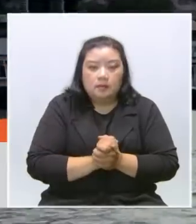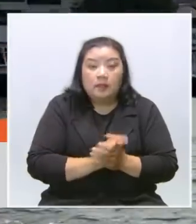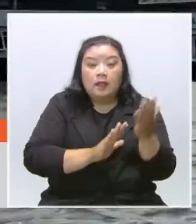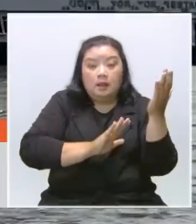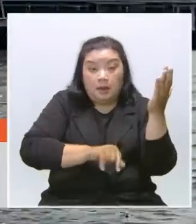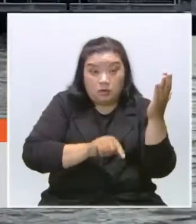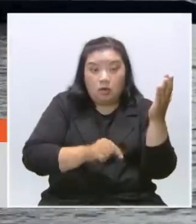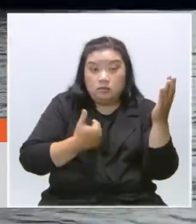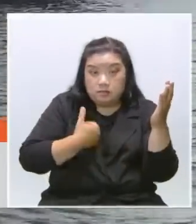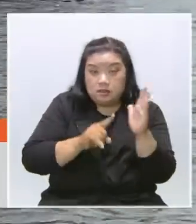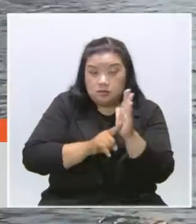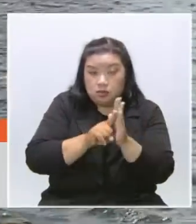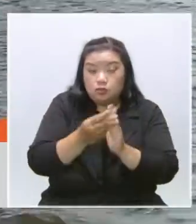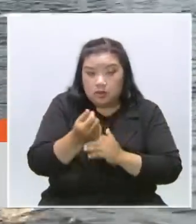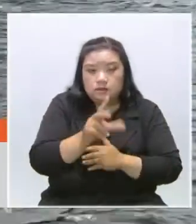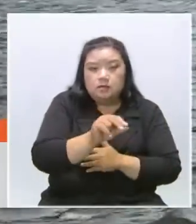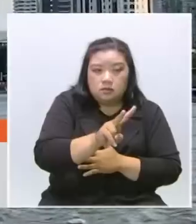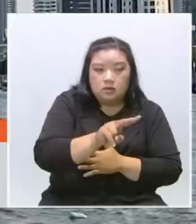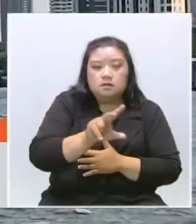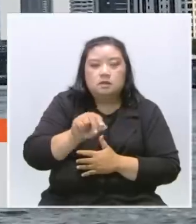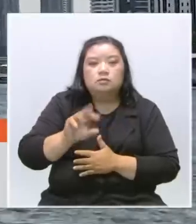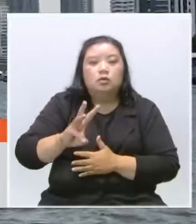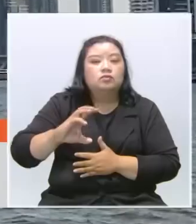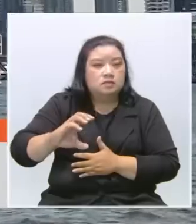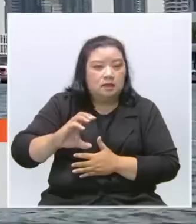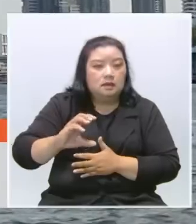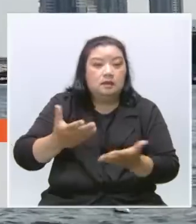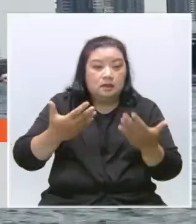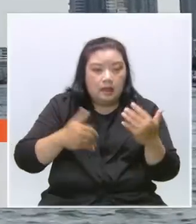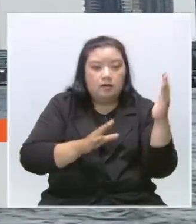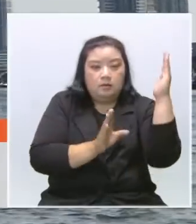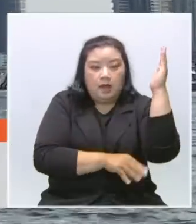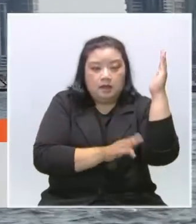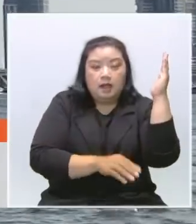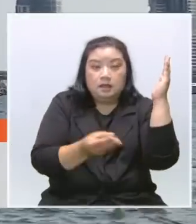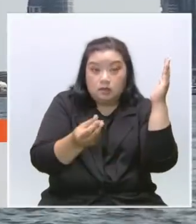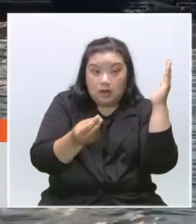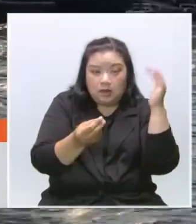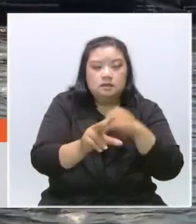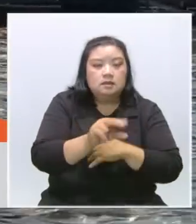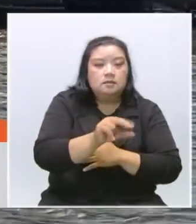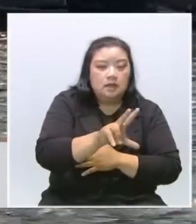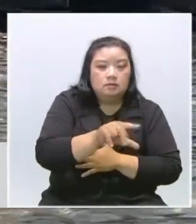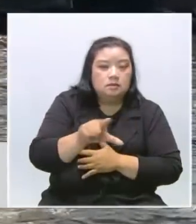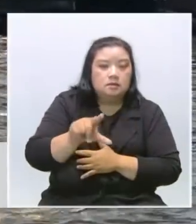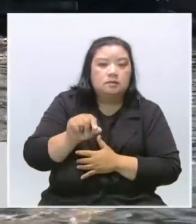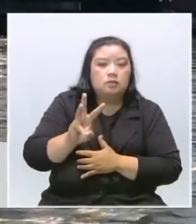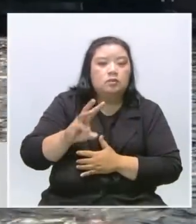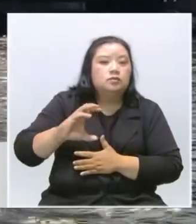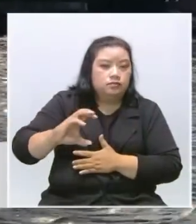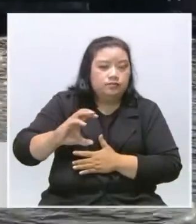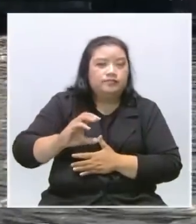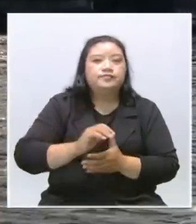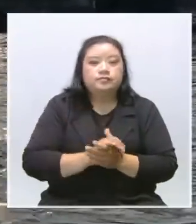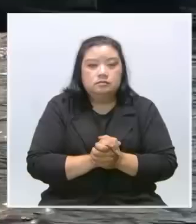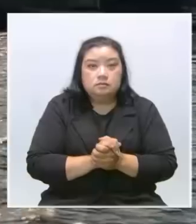สุด32 ถึง 36 องศา Celsiusและพักใต้อุภาพูิสูงสุด33 ถึง 36 องศา